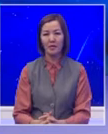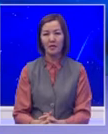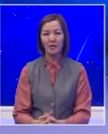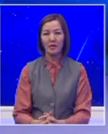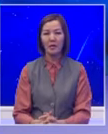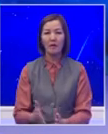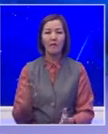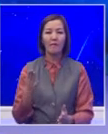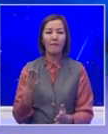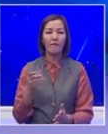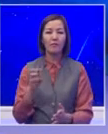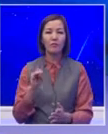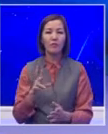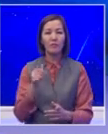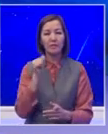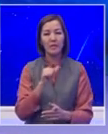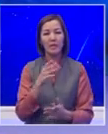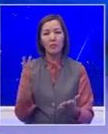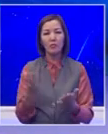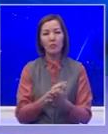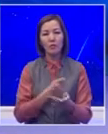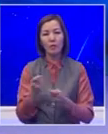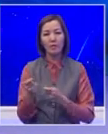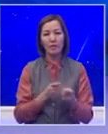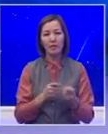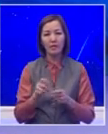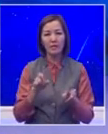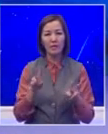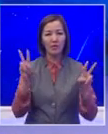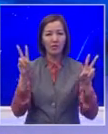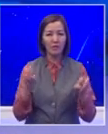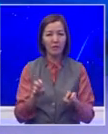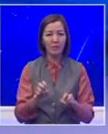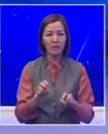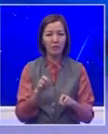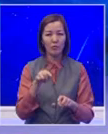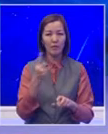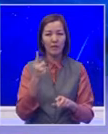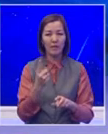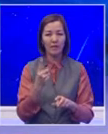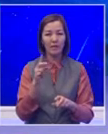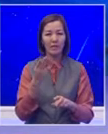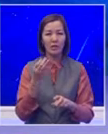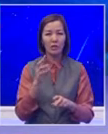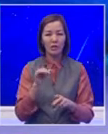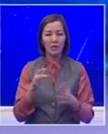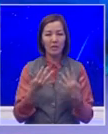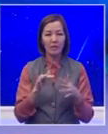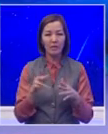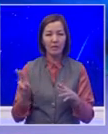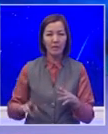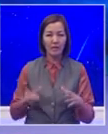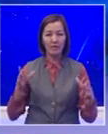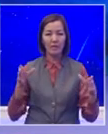в чем секрет успешного руководителя с такой Темой в школе гимназии номер один села Шелег прошел научный семинар объединивший директоров